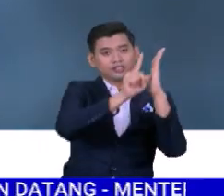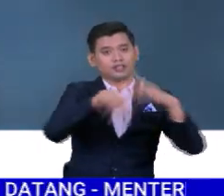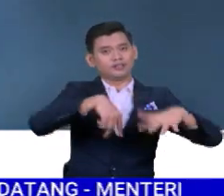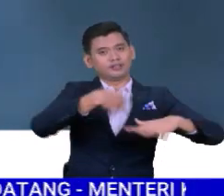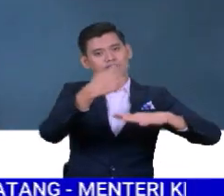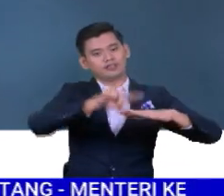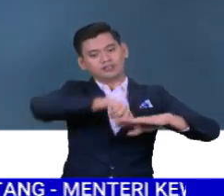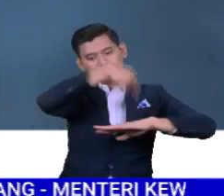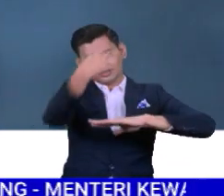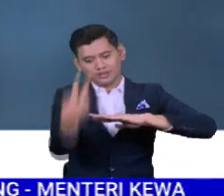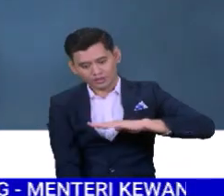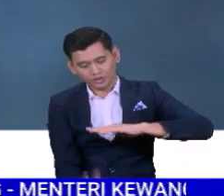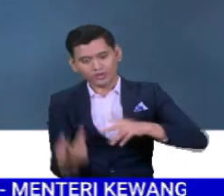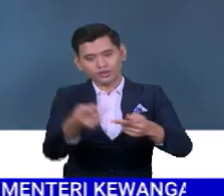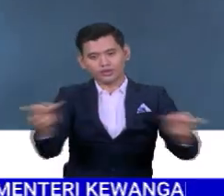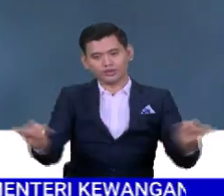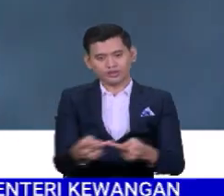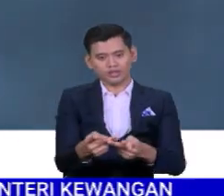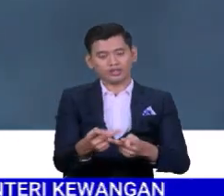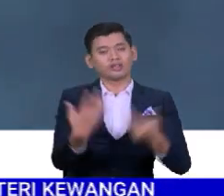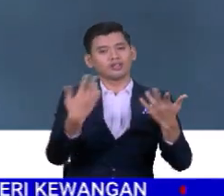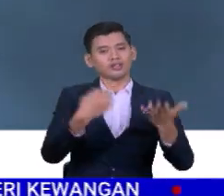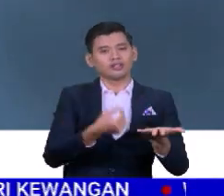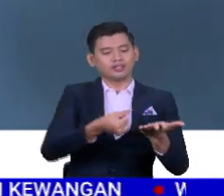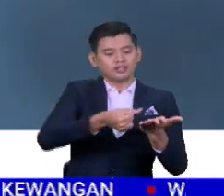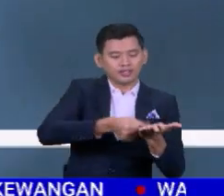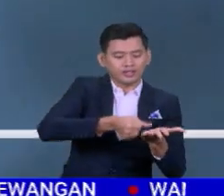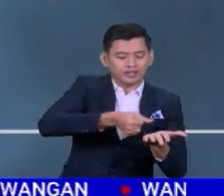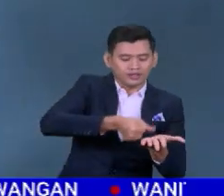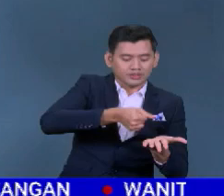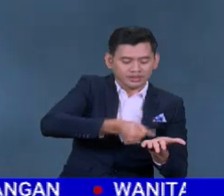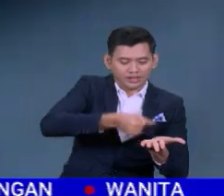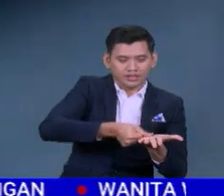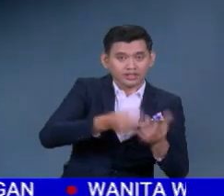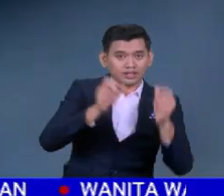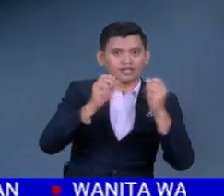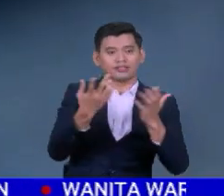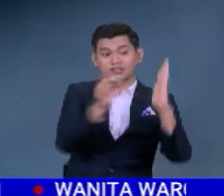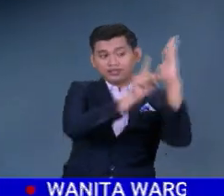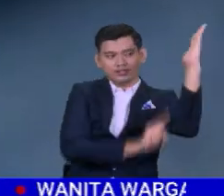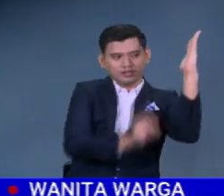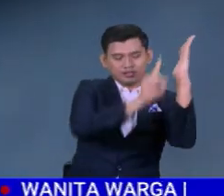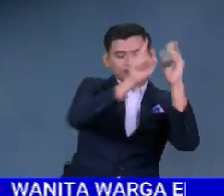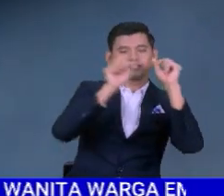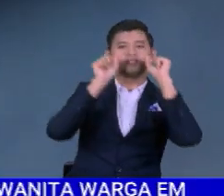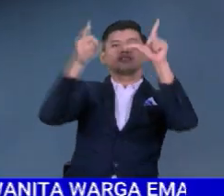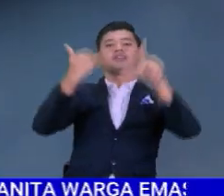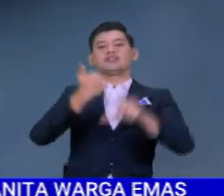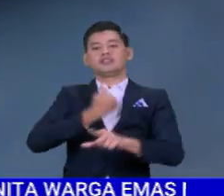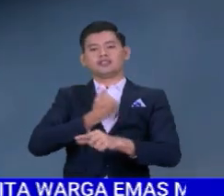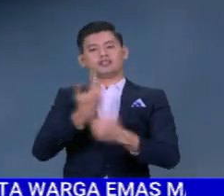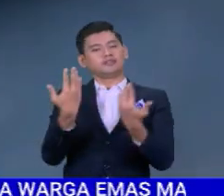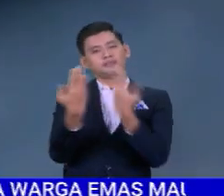lemas. Setelah beberapa percubaan, cicak itu mula sedarkan diri dan kemudiannya dilepaskan